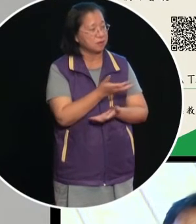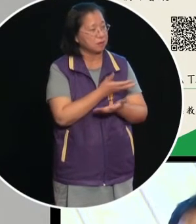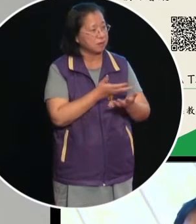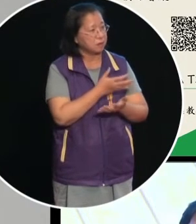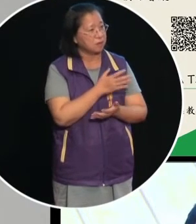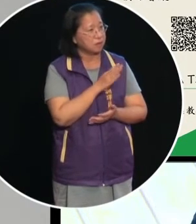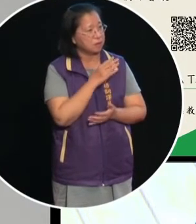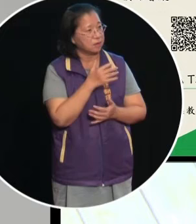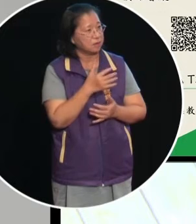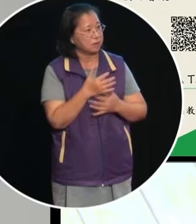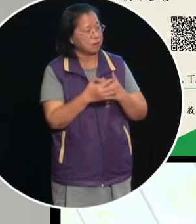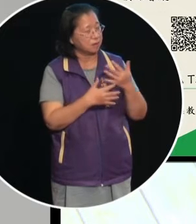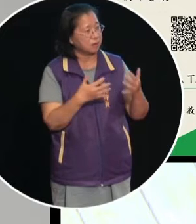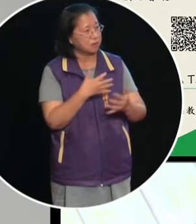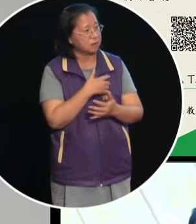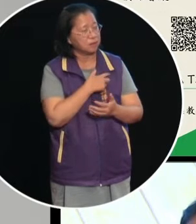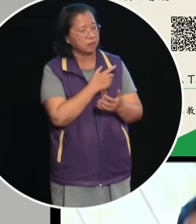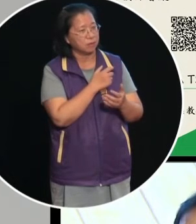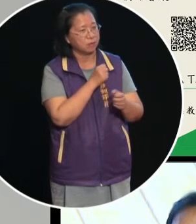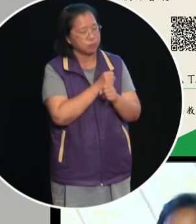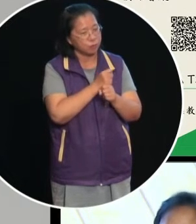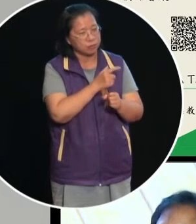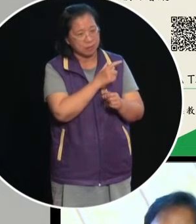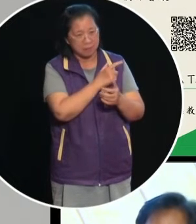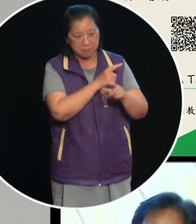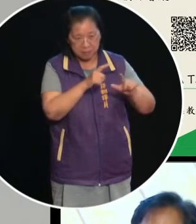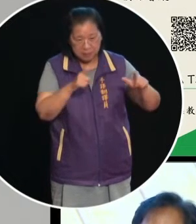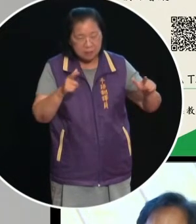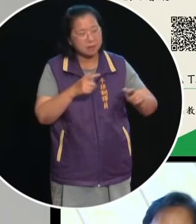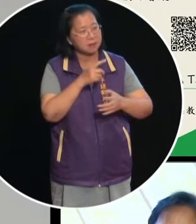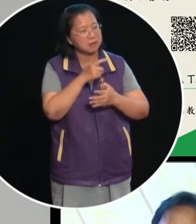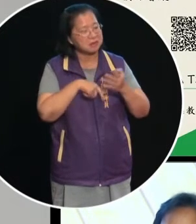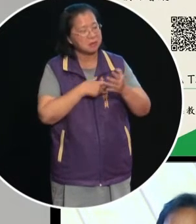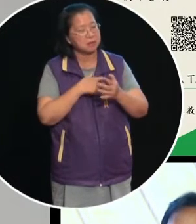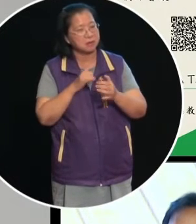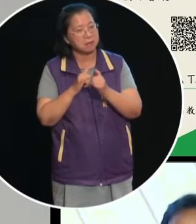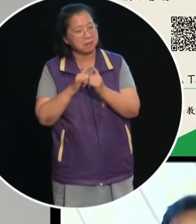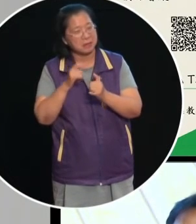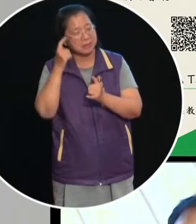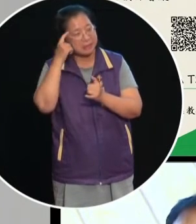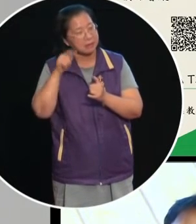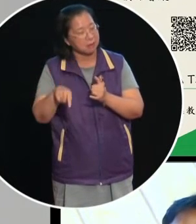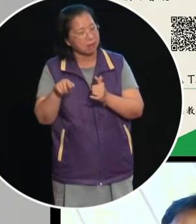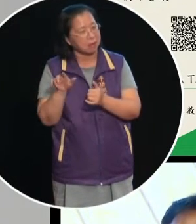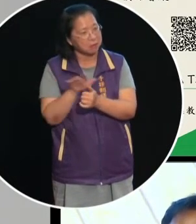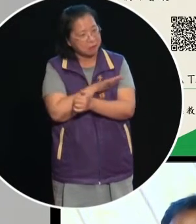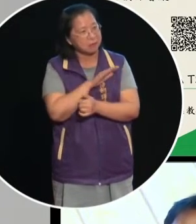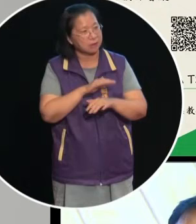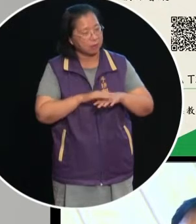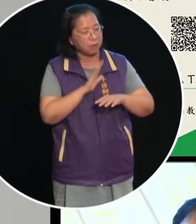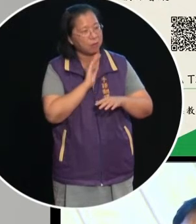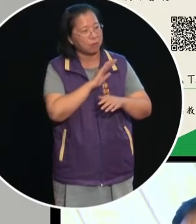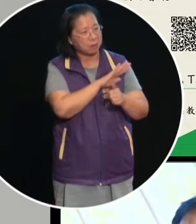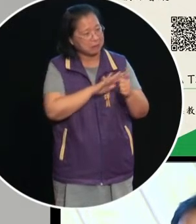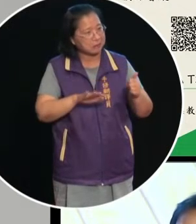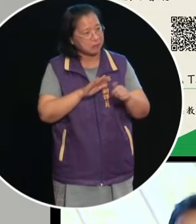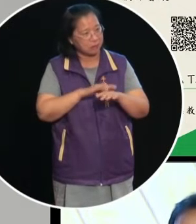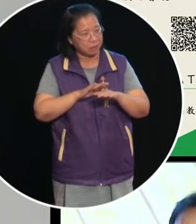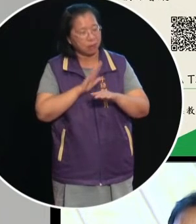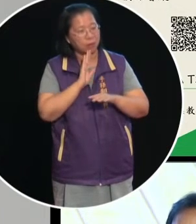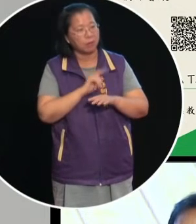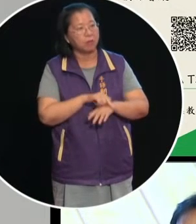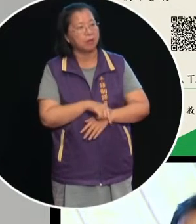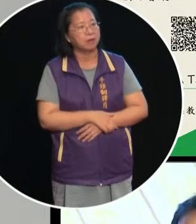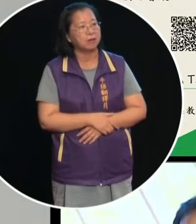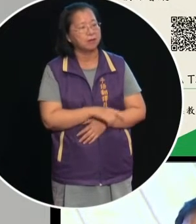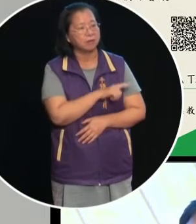代，我们都做的每一件事情是会影响到民意，所以尽量我们多做这个部分，用民